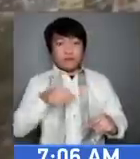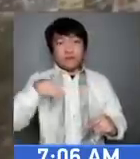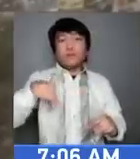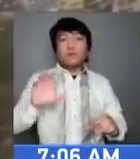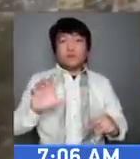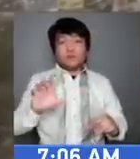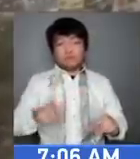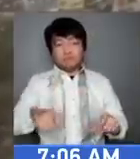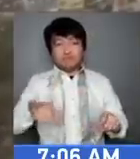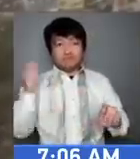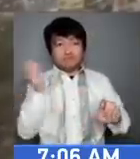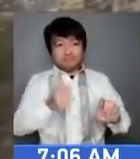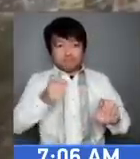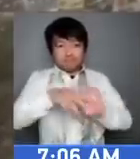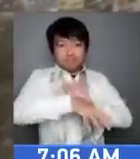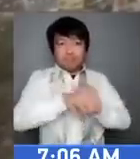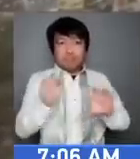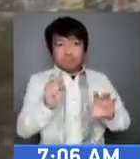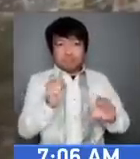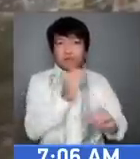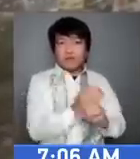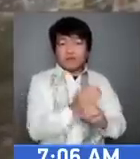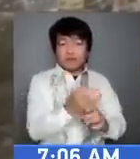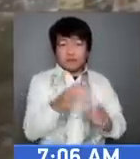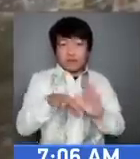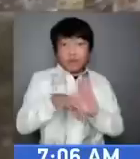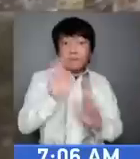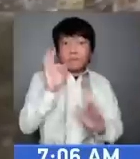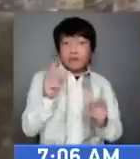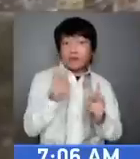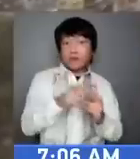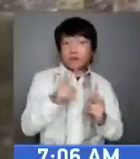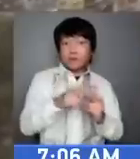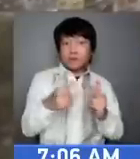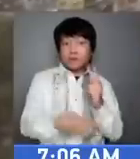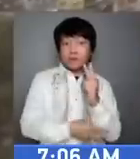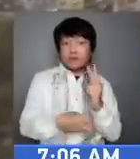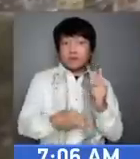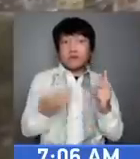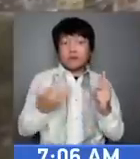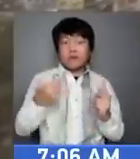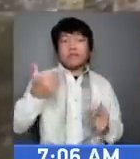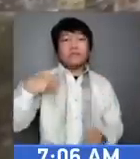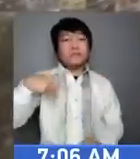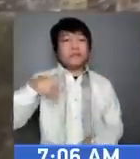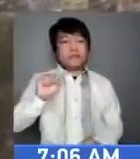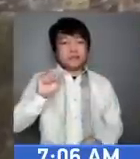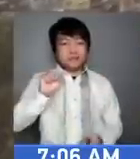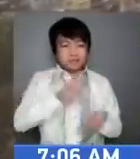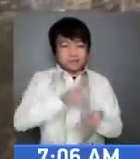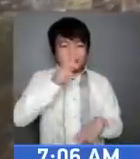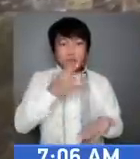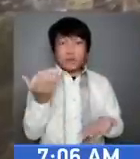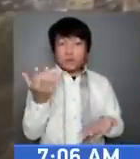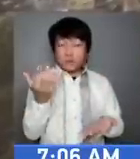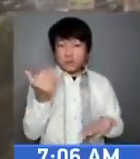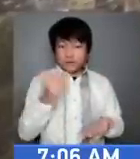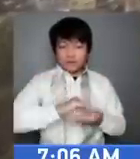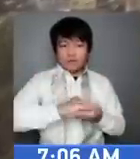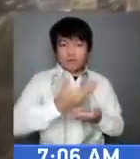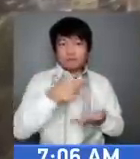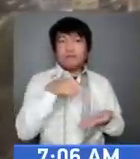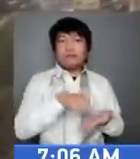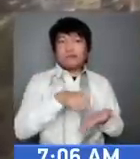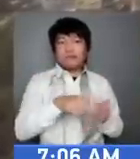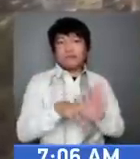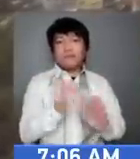suspect sa pamamagitan ng GPS na naka-install sa laptop. Tumangi magbigay ng pahayag ang dalawa. Yan ang unang balita ni